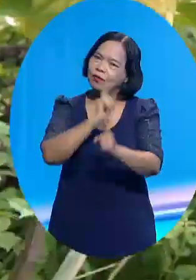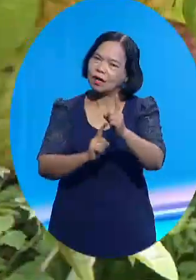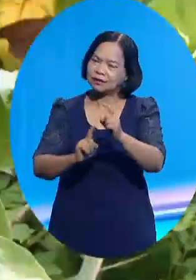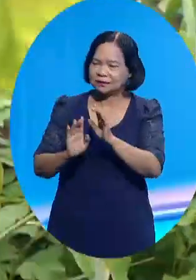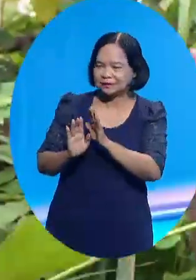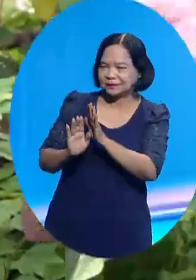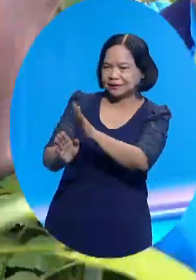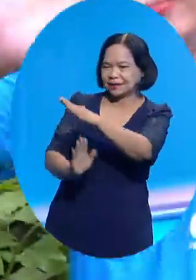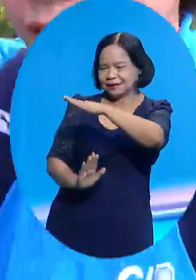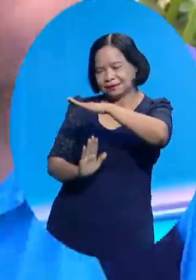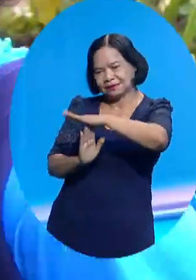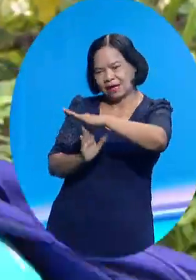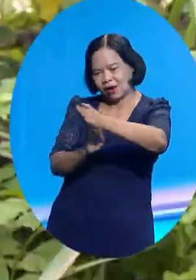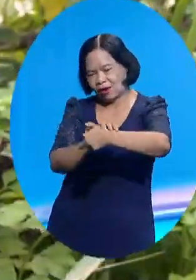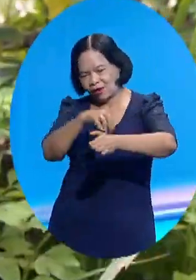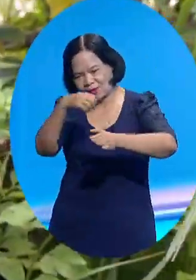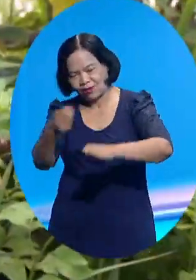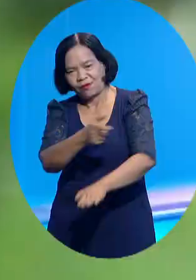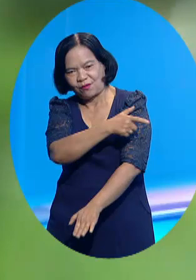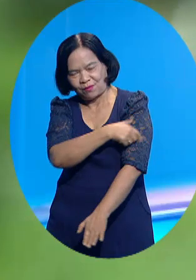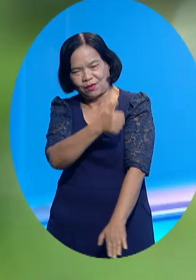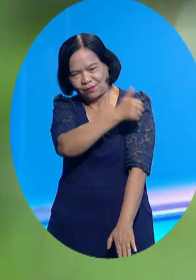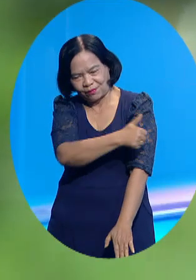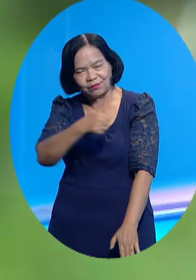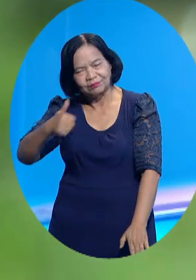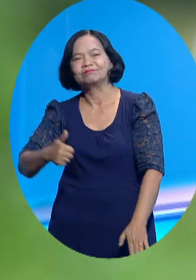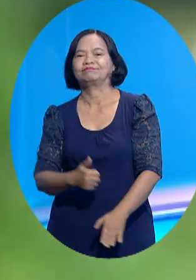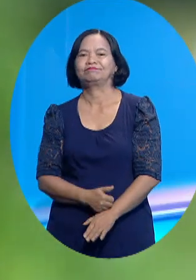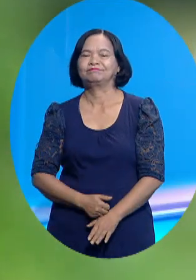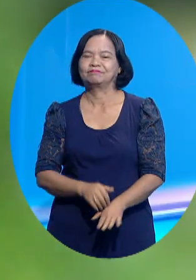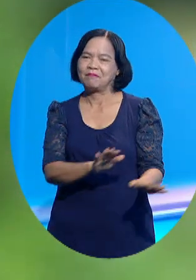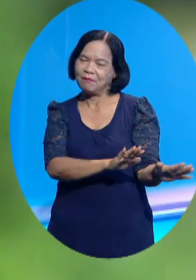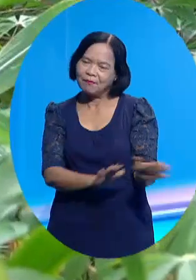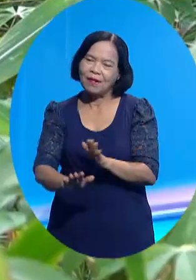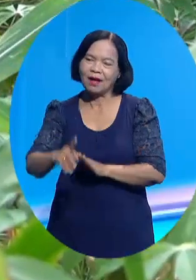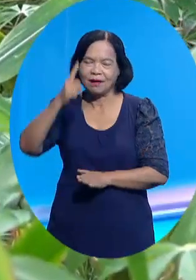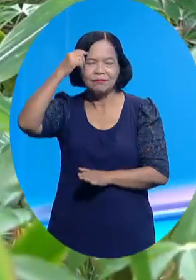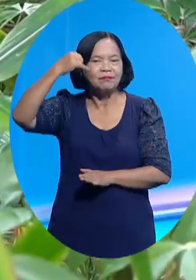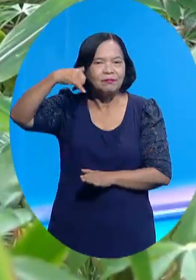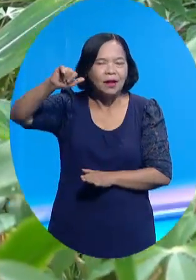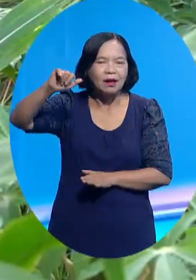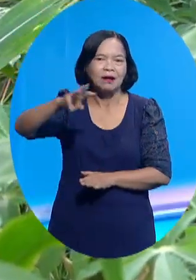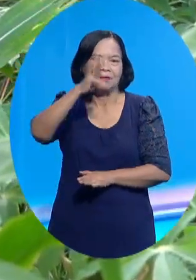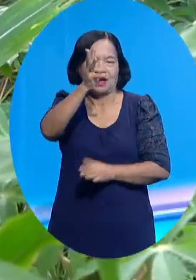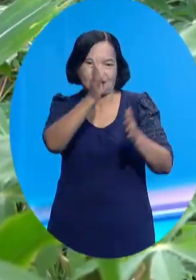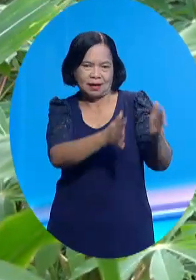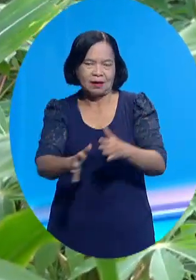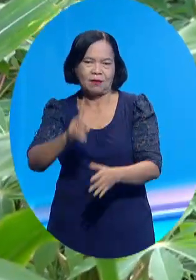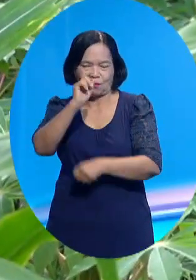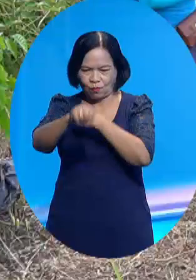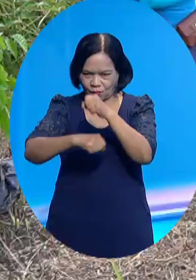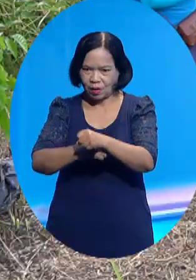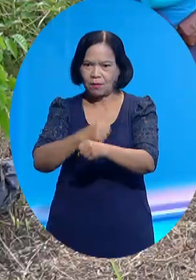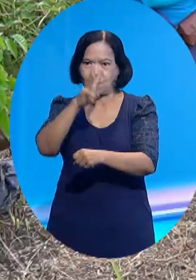xói mòn đất ngăn chặn sạt lởn qua đó bảo vệ người dân trong khu vực quy trình thực hiện dự án được triển khai theo 3 giai đoạn một năm trồng